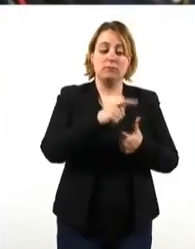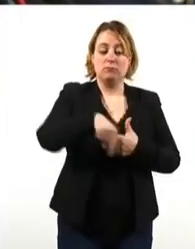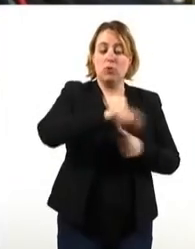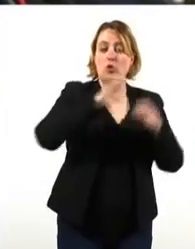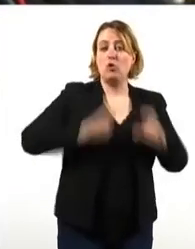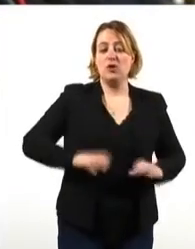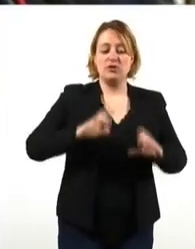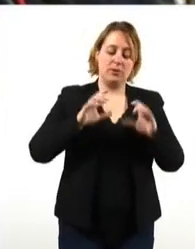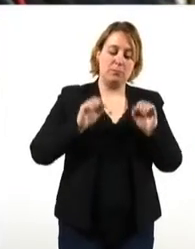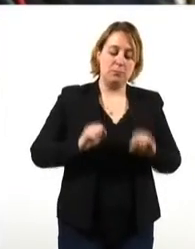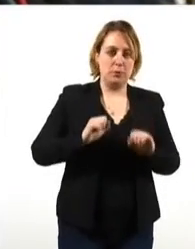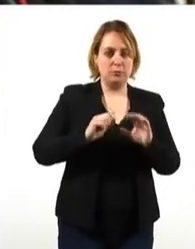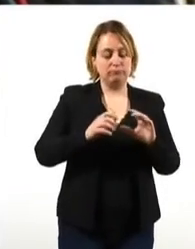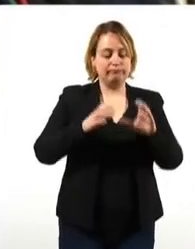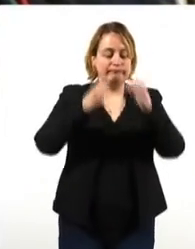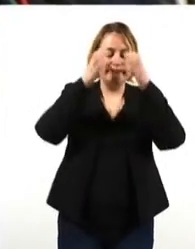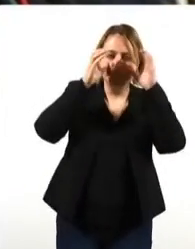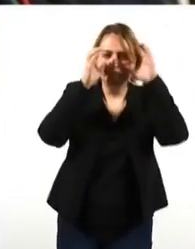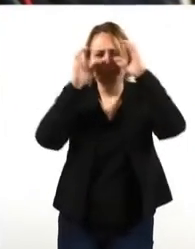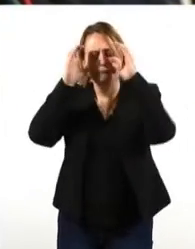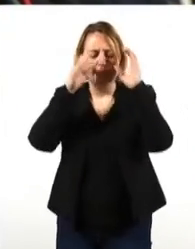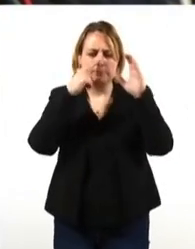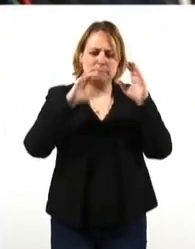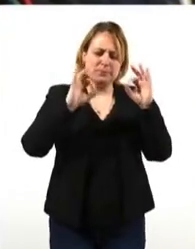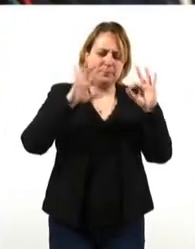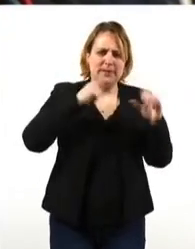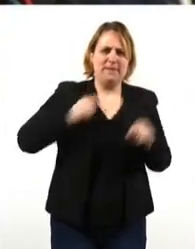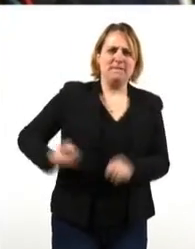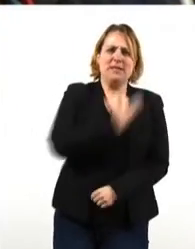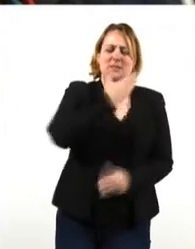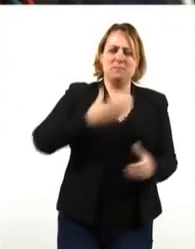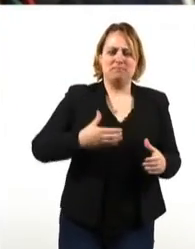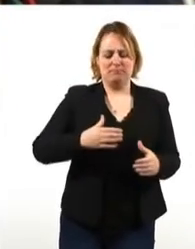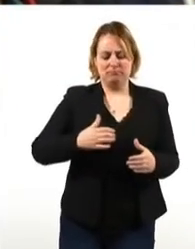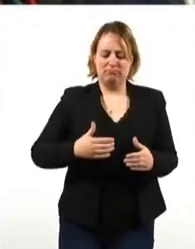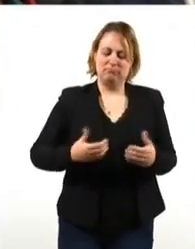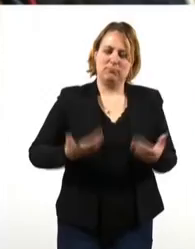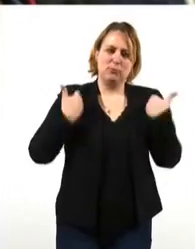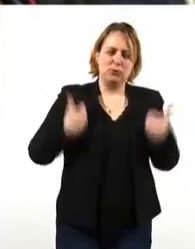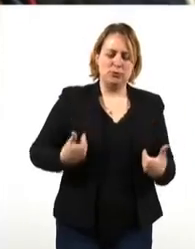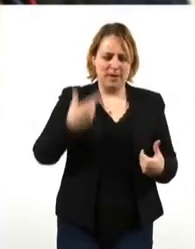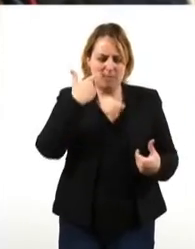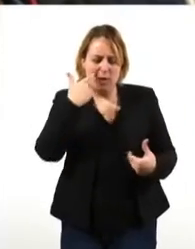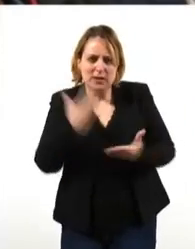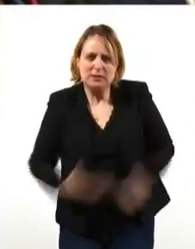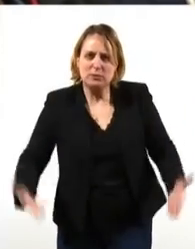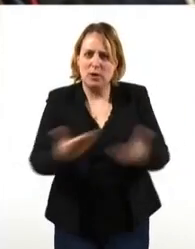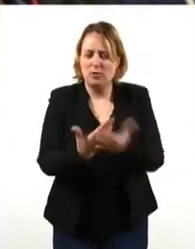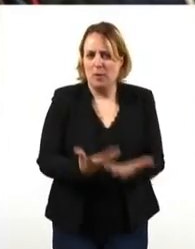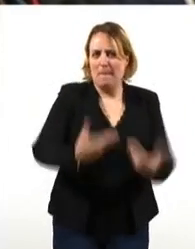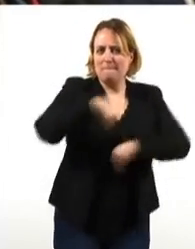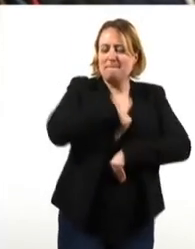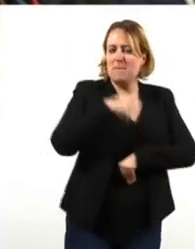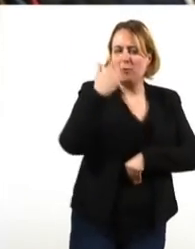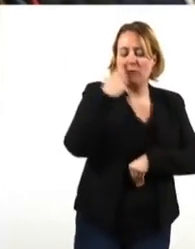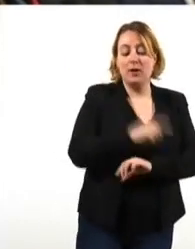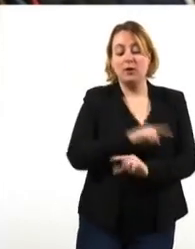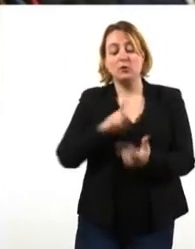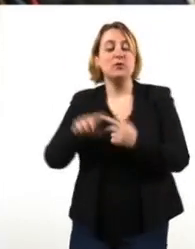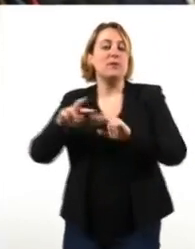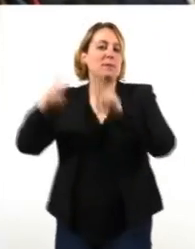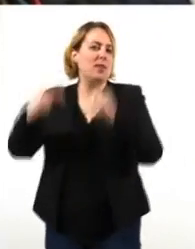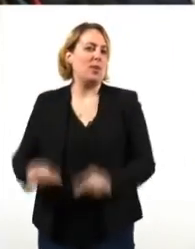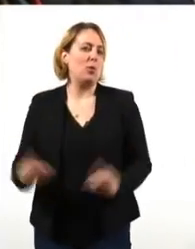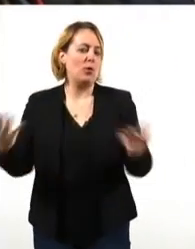d'une victime pour voir ce que vit une victime et se rendre compte du mal que ça fait. Et le deuxième scénario, ça serait de mettre les